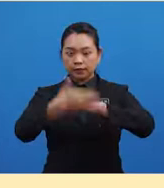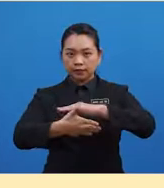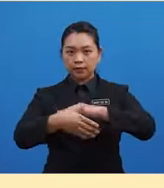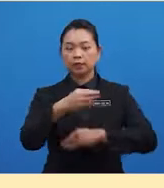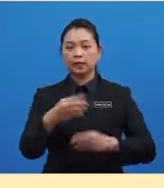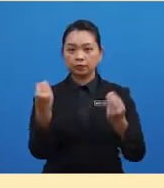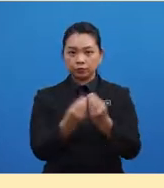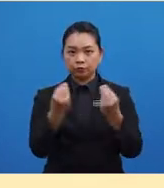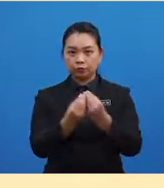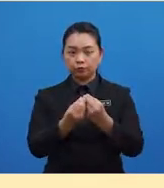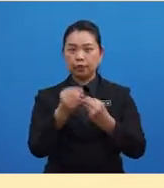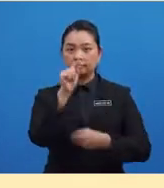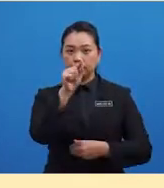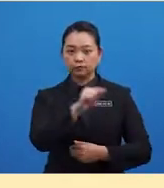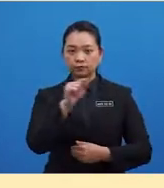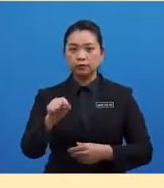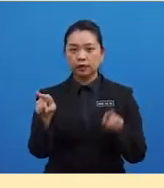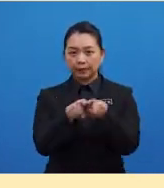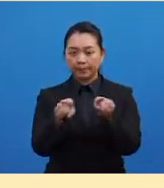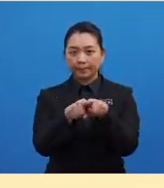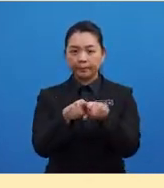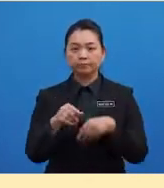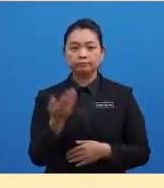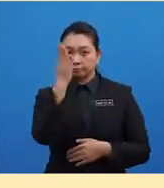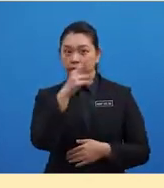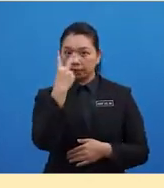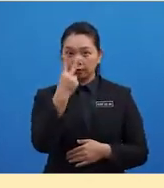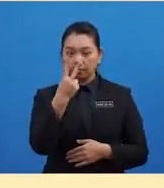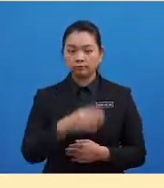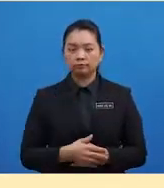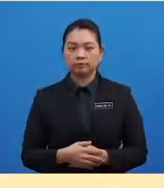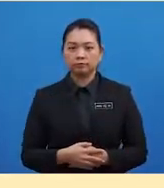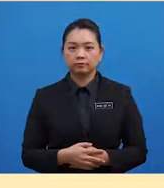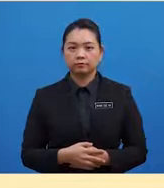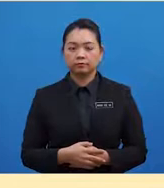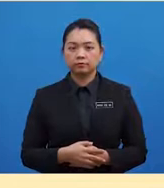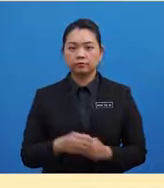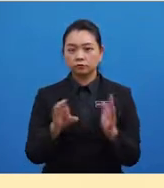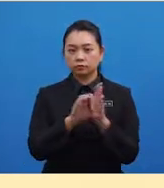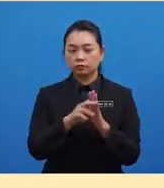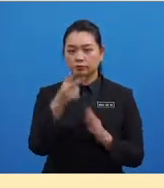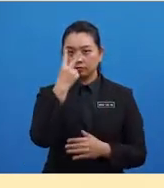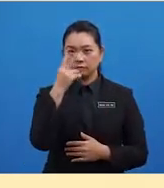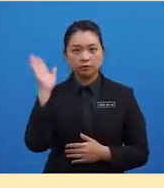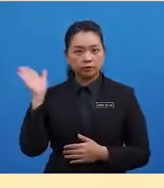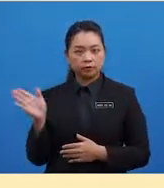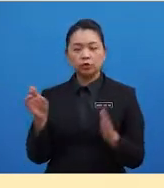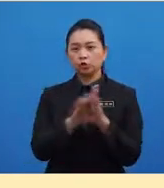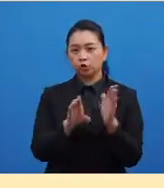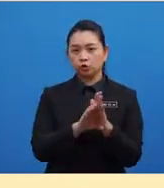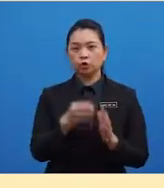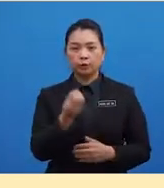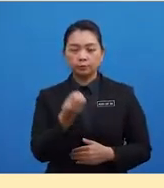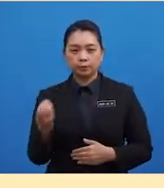pernah lihat tak bentuk poligon ini dalam kehidupan seharian? Ha, cuba lihat contoh-contoh ni. Kesemua objek